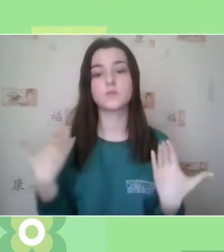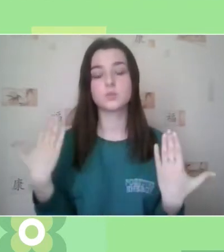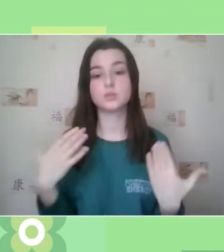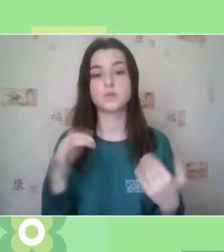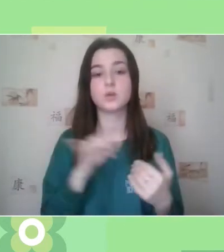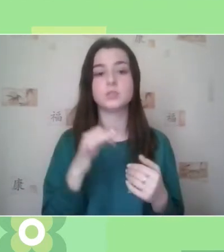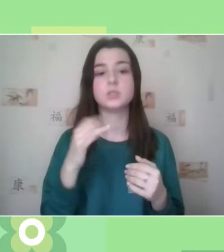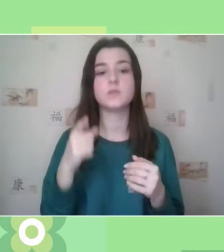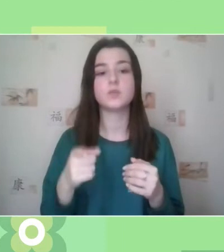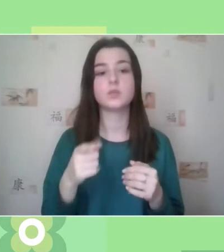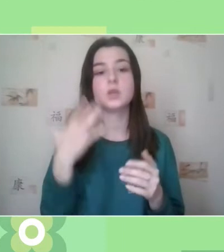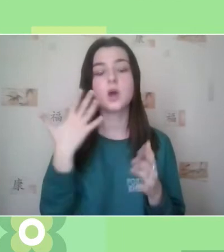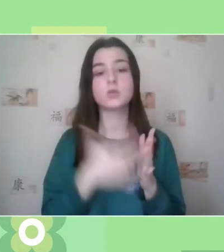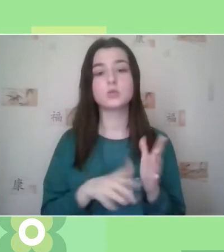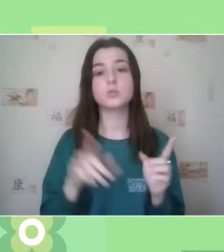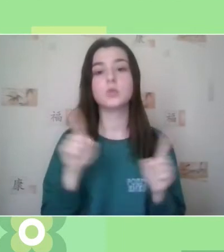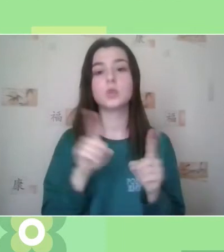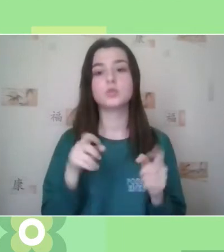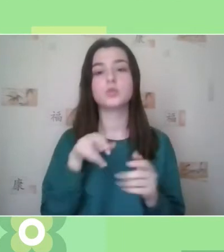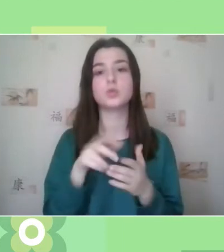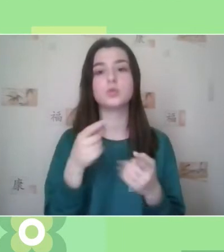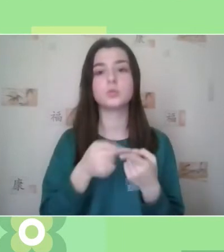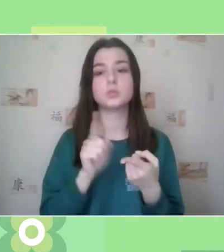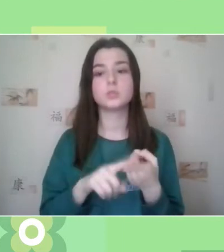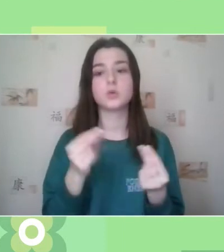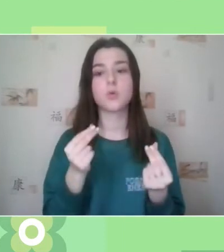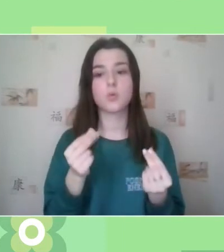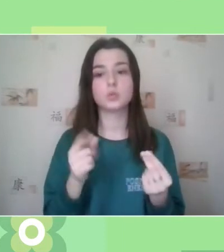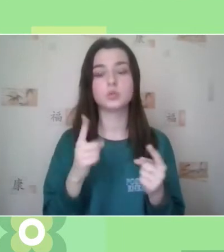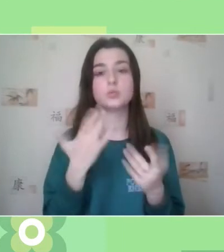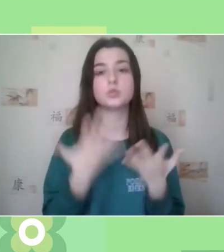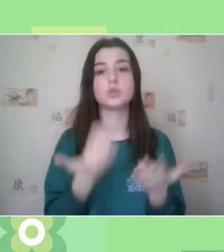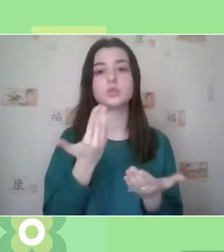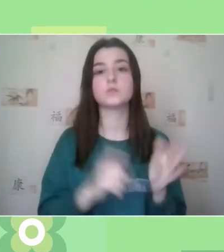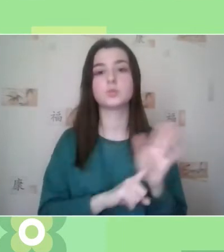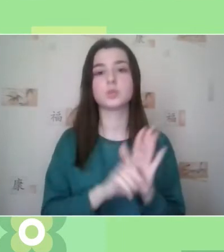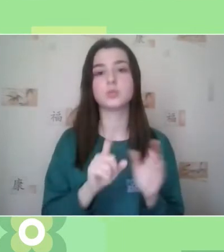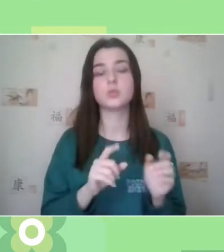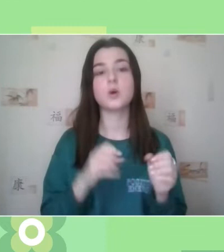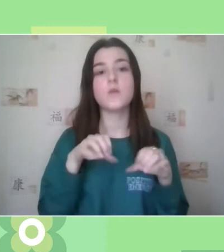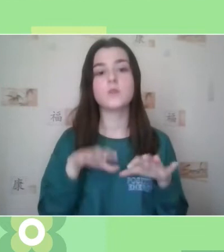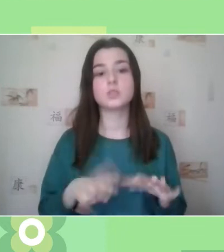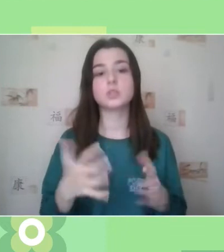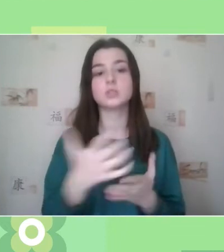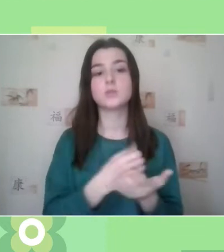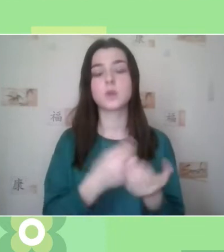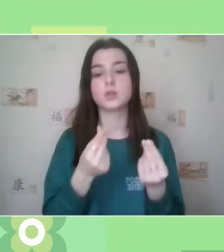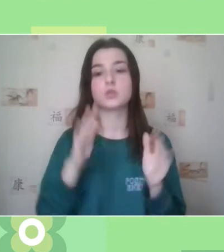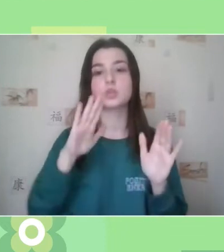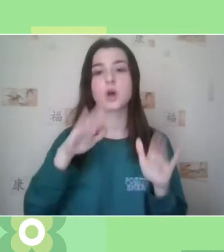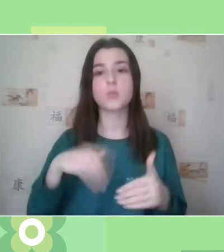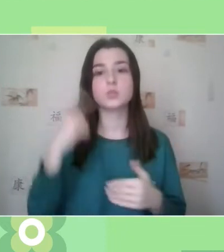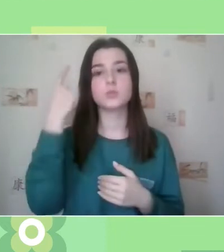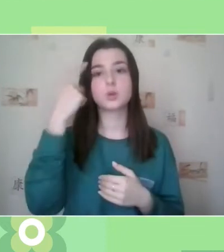момент, точно розуміють, на що йдуть ці кошти. І це дуже важливо, тому що якщо ви спочатку вирішили зібрати кошти, а потім придумати, на що ці кошти